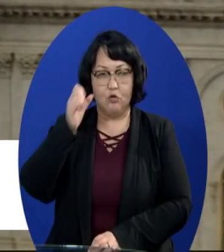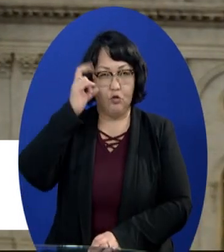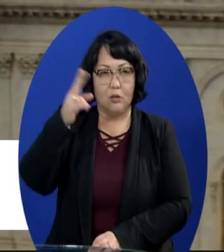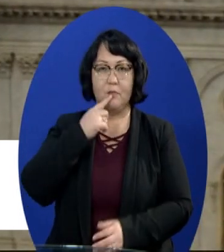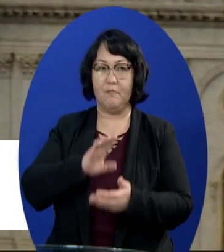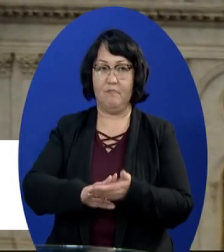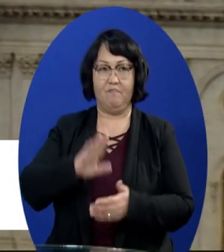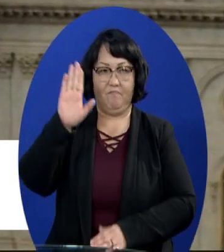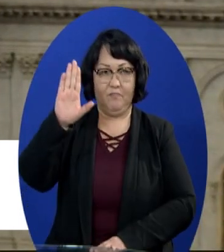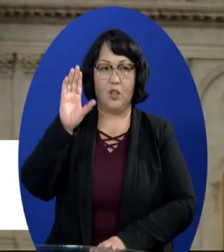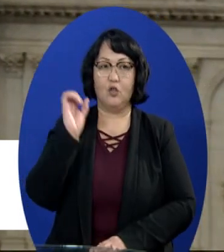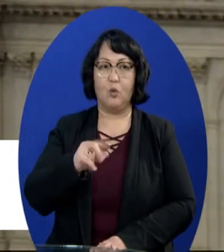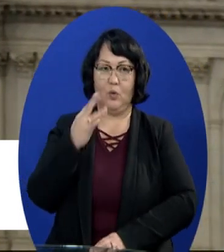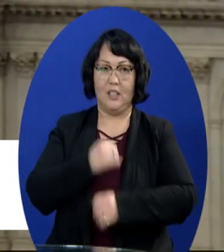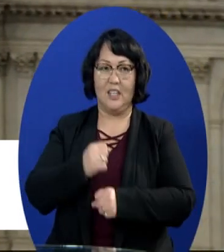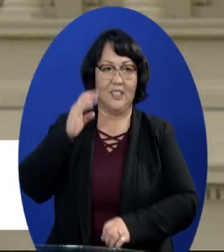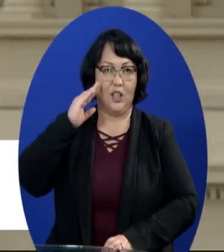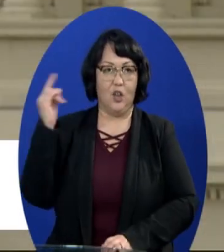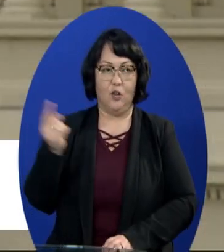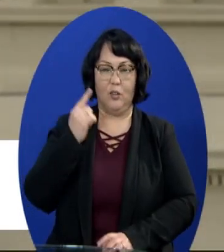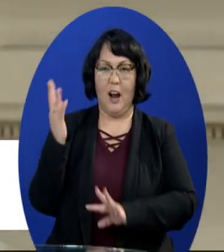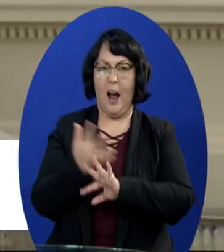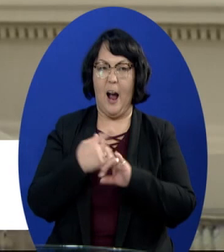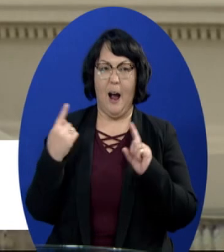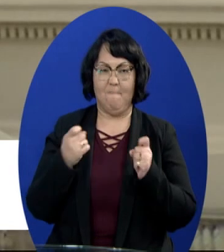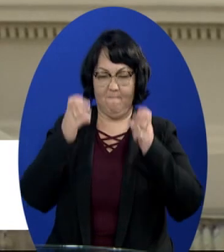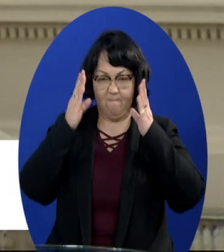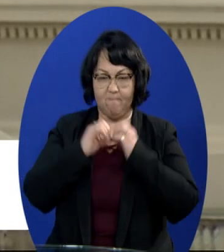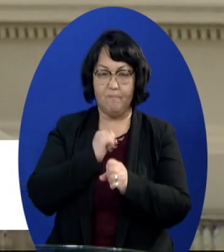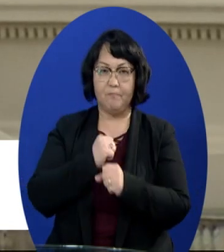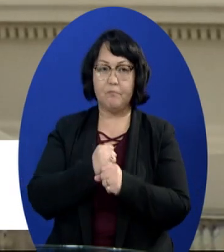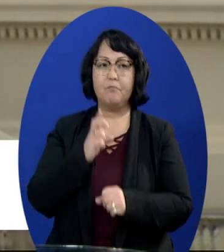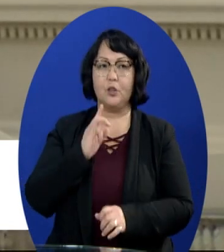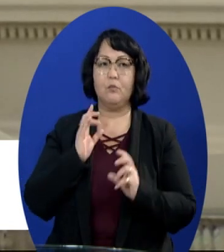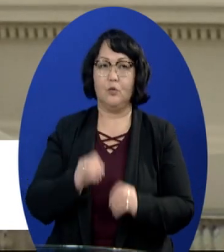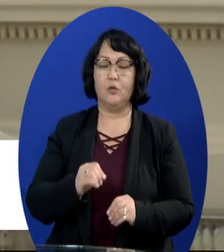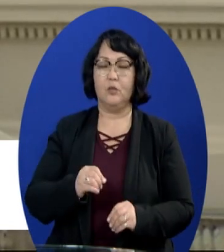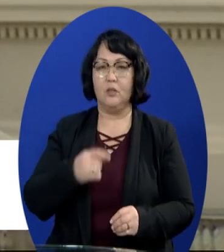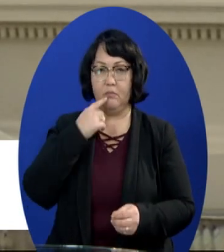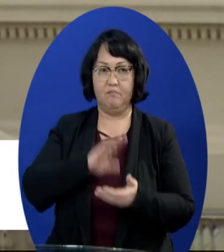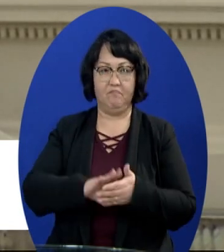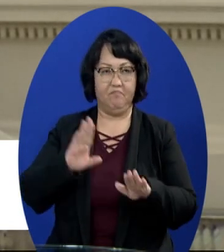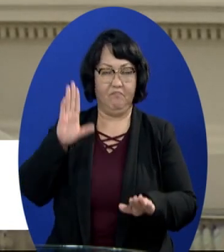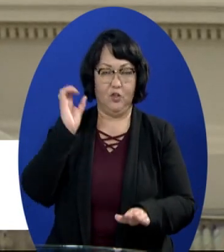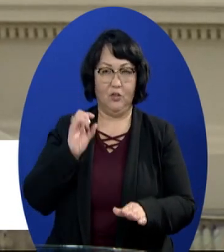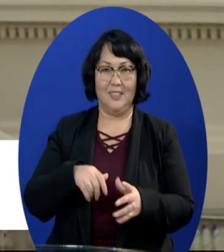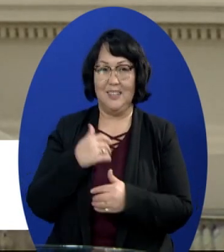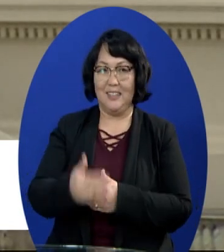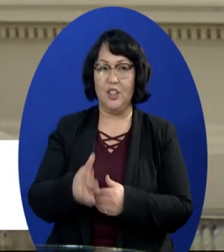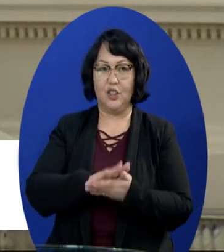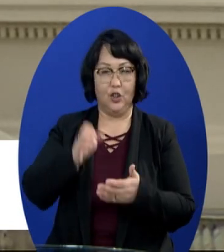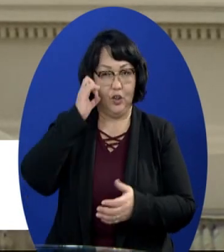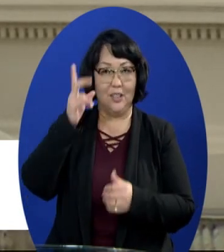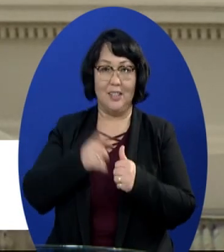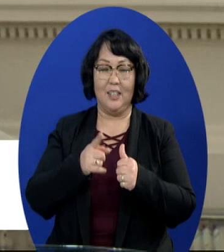ажиллагаа бараг анх удаа цэргийн өндөржүүлсэн хамгаалалтандор явагдахад бэлэн болоод байгаа юм. Тангараг өргөх ёслолын дараа шинэ ерөнхийлөгчийн нэрэмжит үдшиглэг